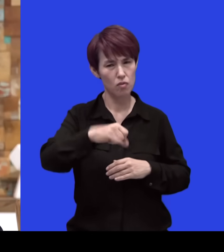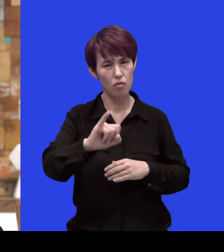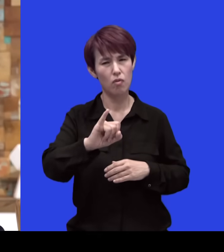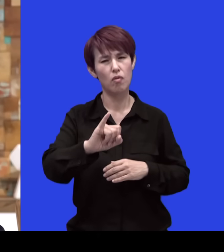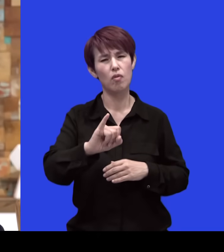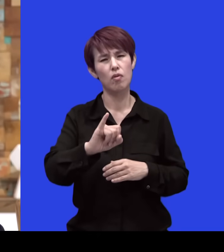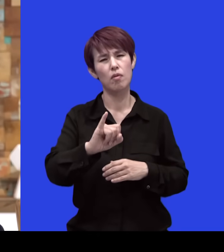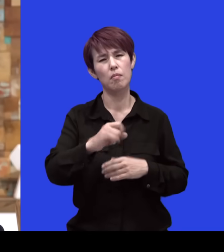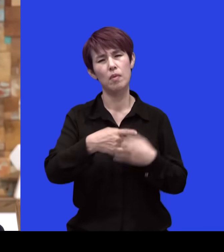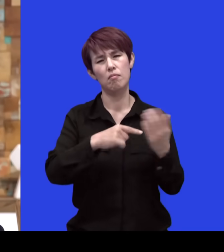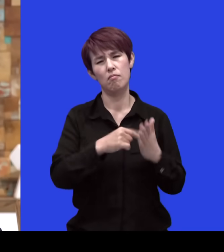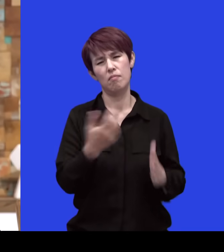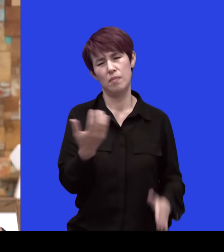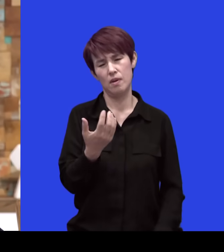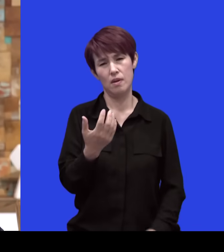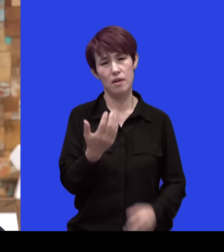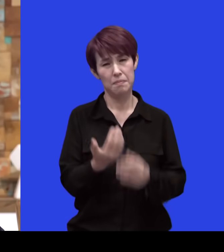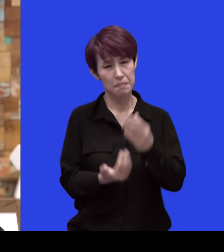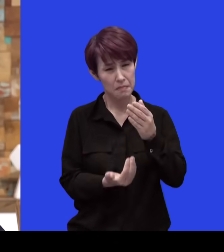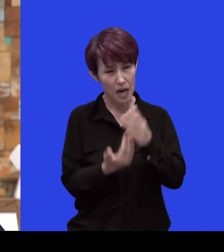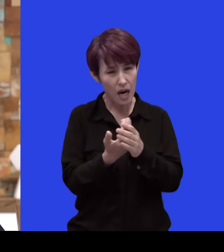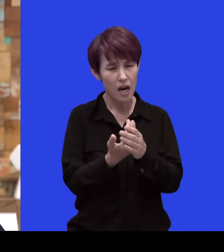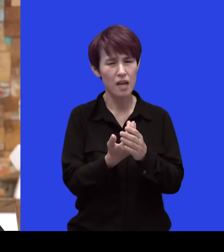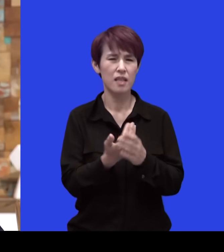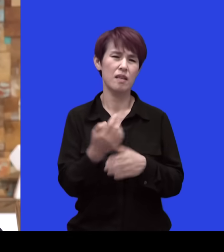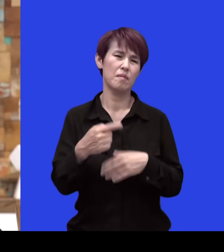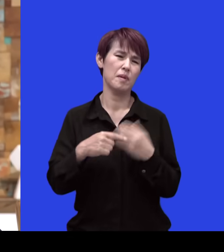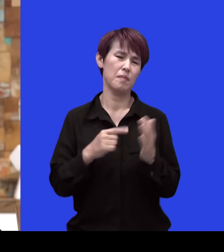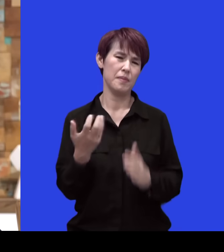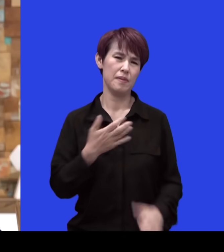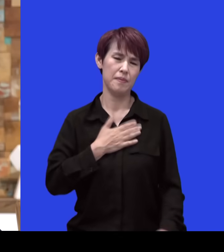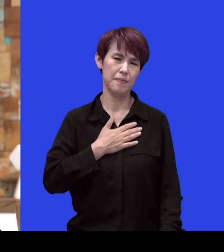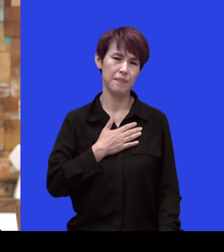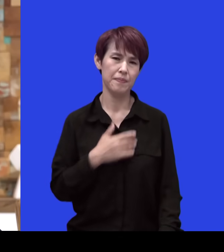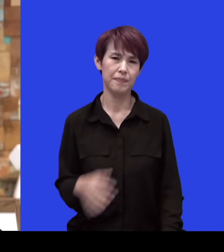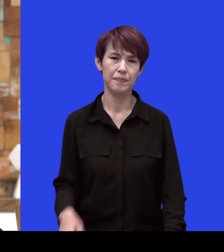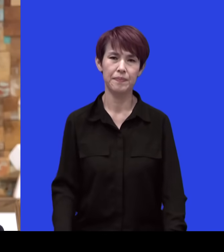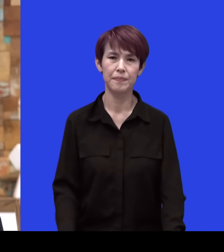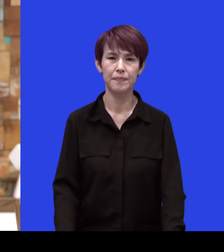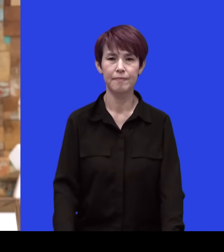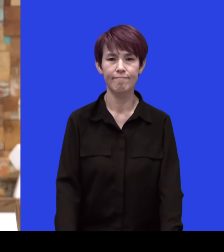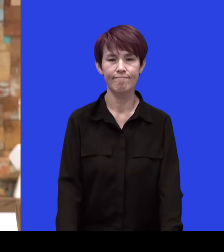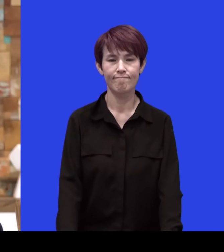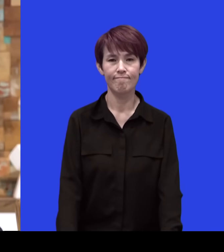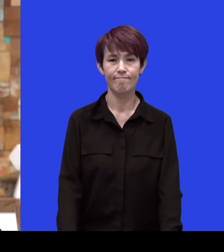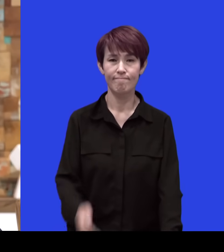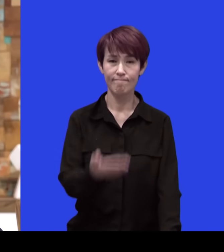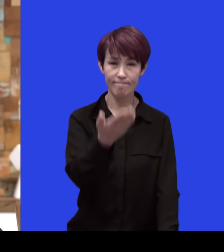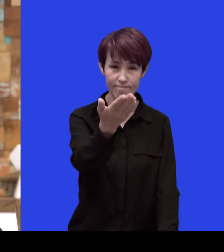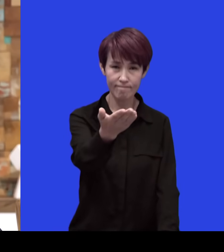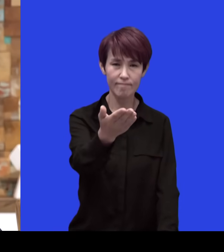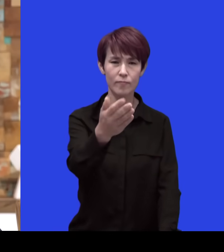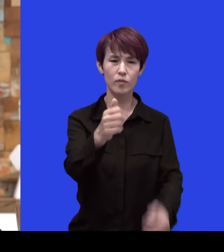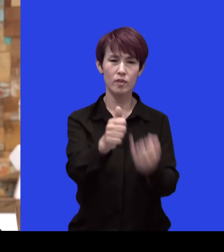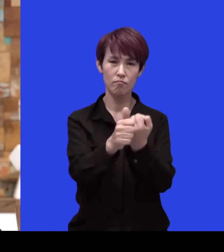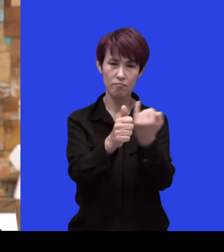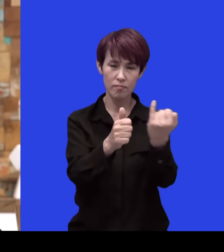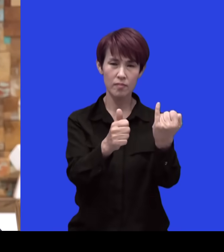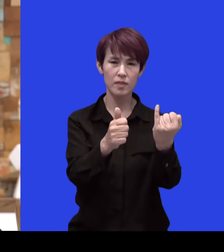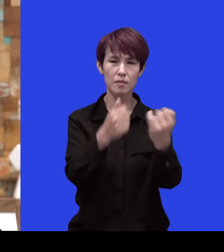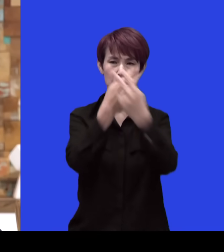이런 너무 아픈 일들이 일어날 때 전 개인적으로 너무 속상한 마음이 있거든요. 근데 목사님과 사모님의 지금